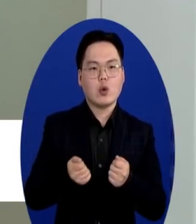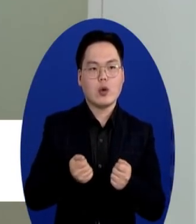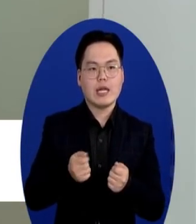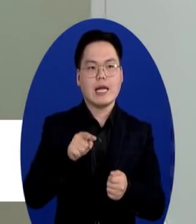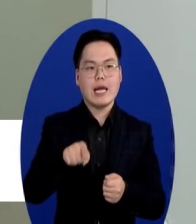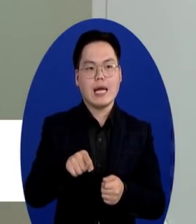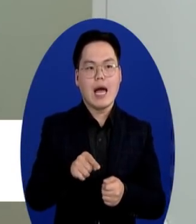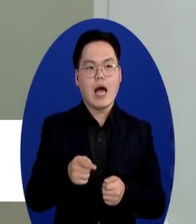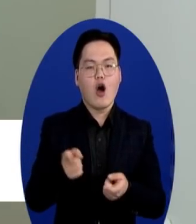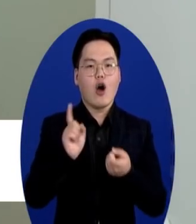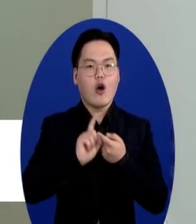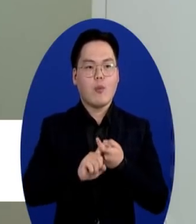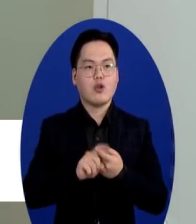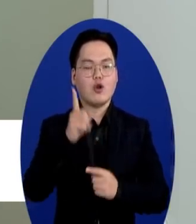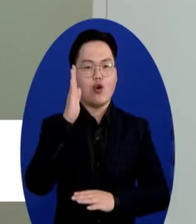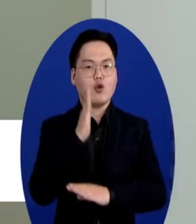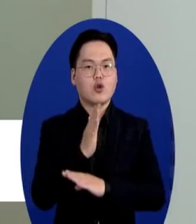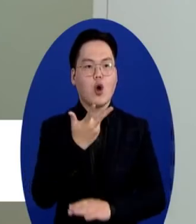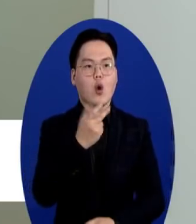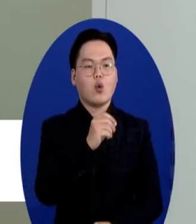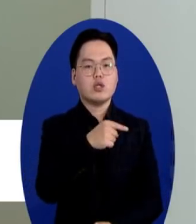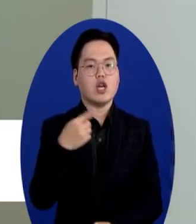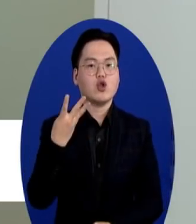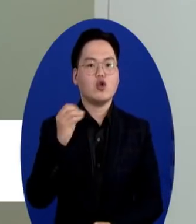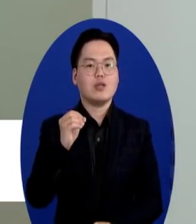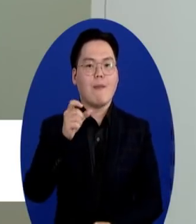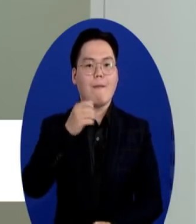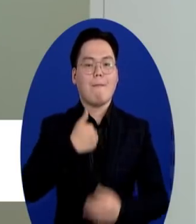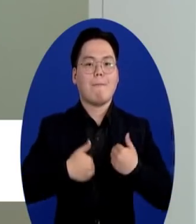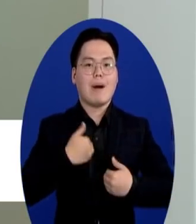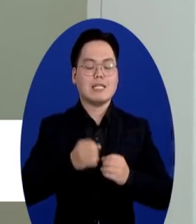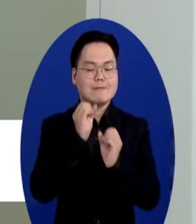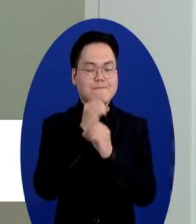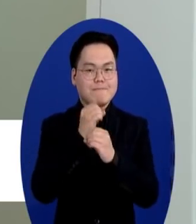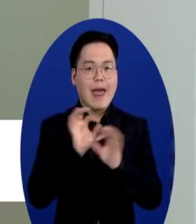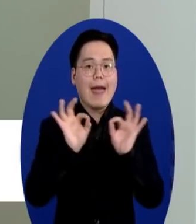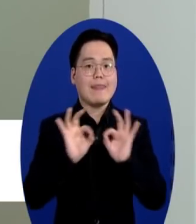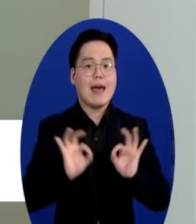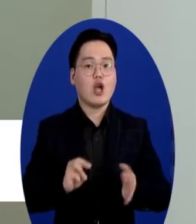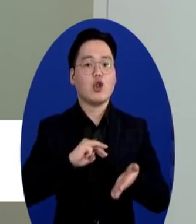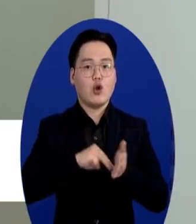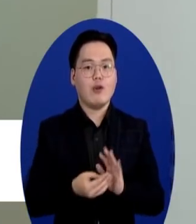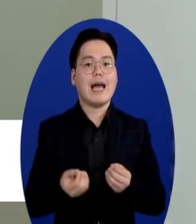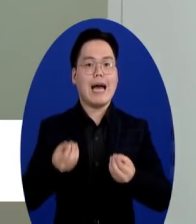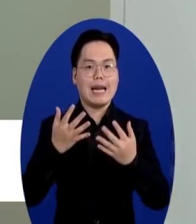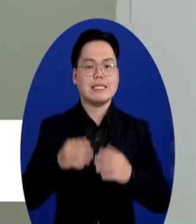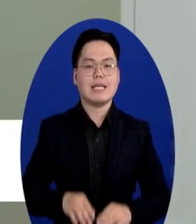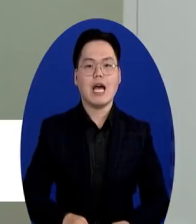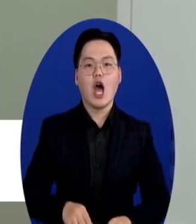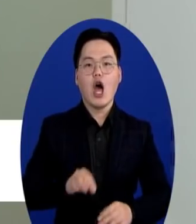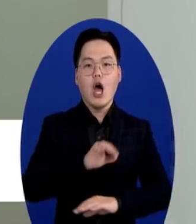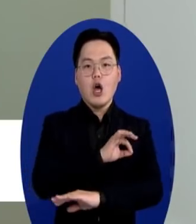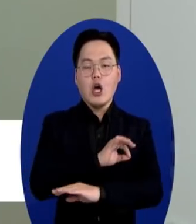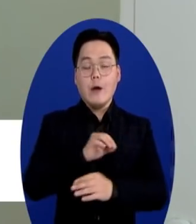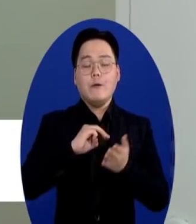зохион байгуулалтанд уялдаад өдөрт дунджаар нэг 30-аас 40 багшийг үзлэгт хамруулахар юм нарийн төлөвлөгөө гаргасан. За яг тэр төлөвлөгдсөн өдрөө л багш